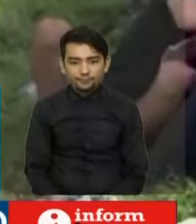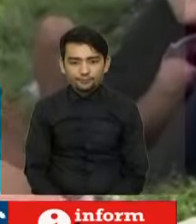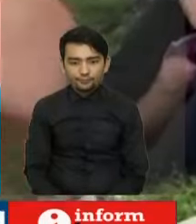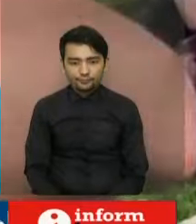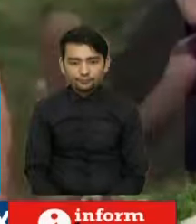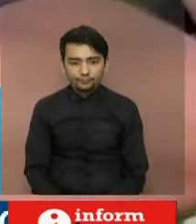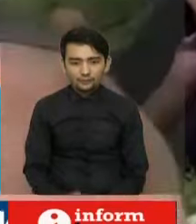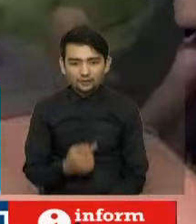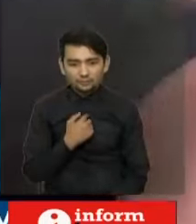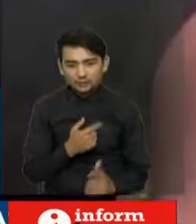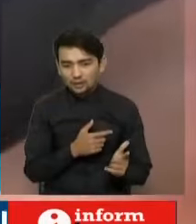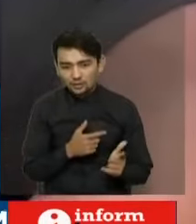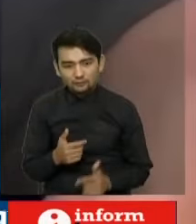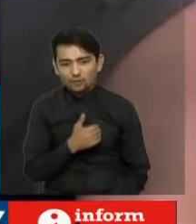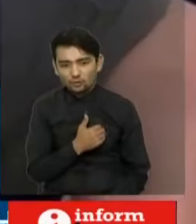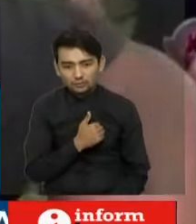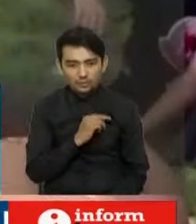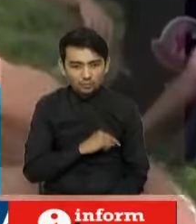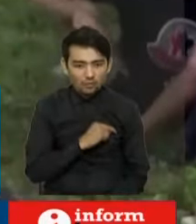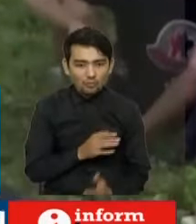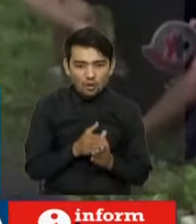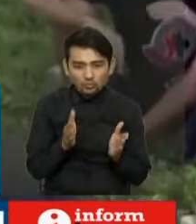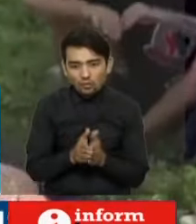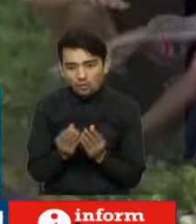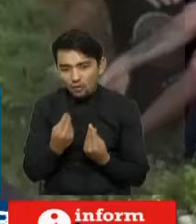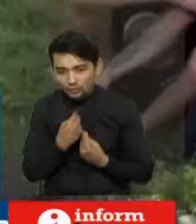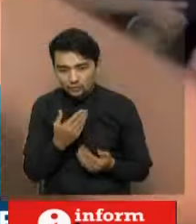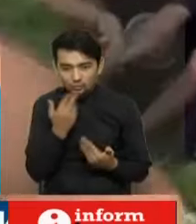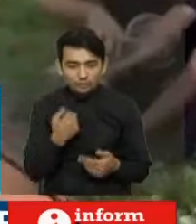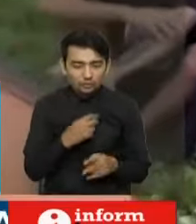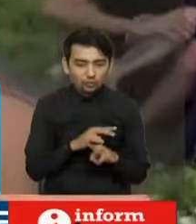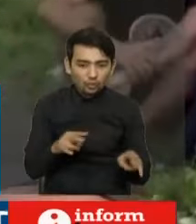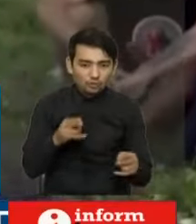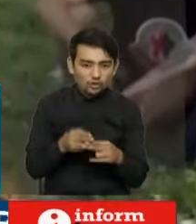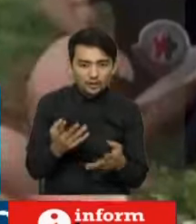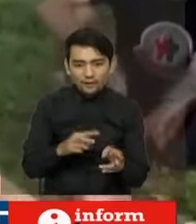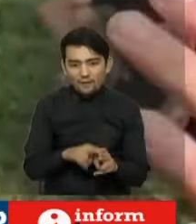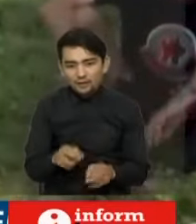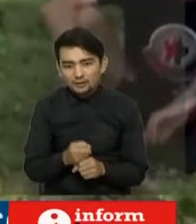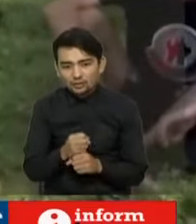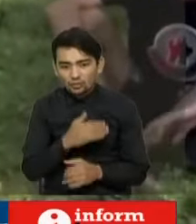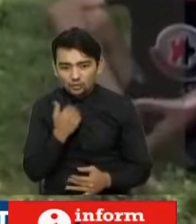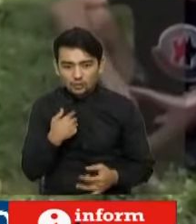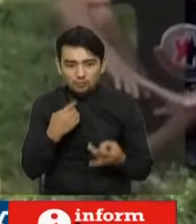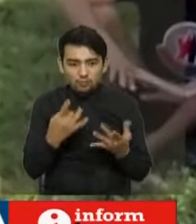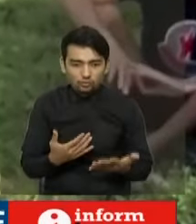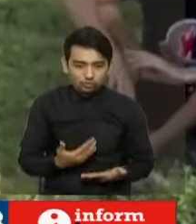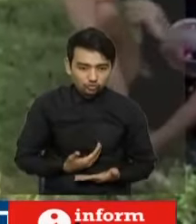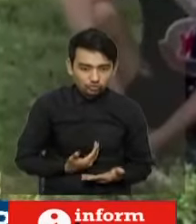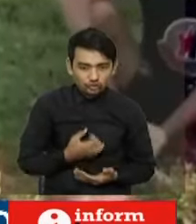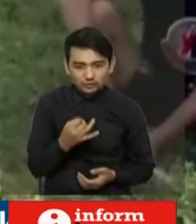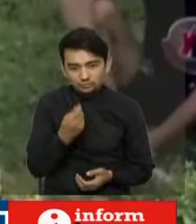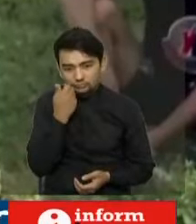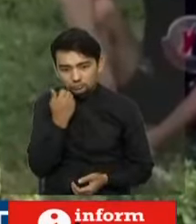Мы готовы и хотим работать, ничего больше не просим. Мы не собираемся никому мешать и причинять вред. Хотим просто спокойно жить и работать.